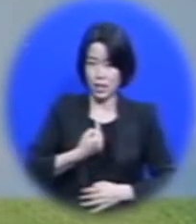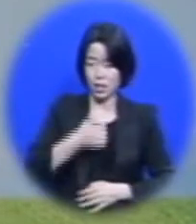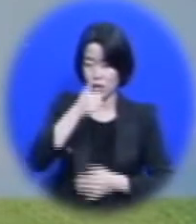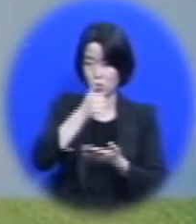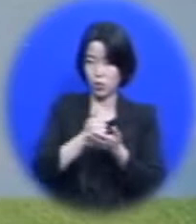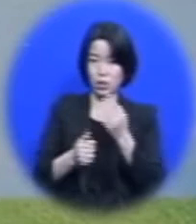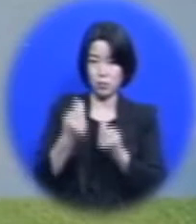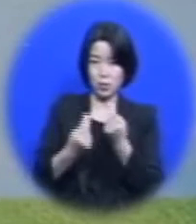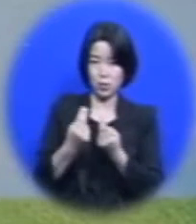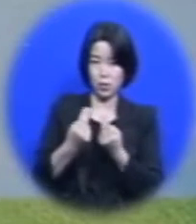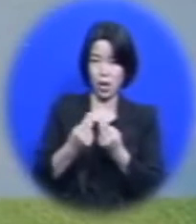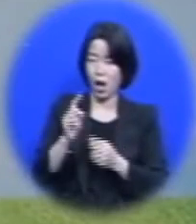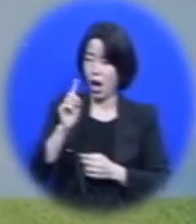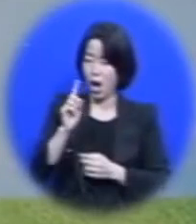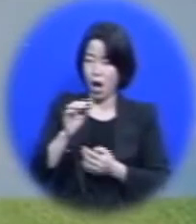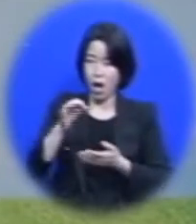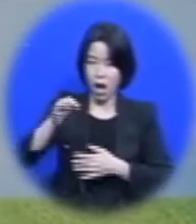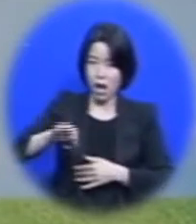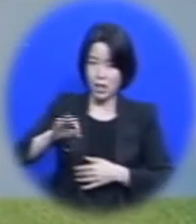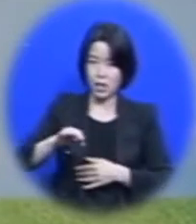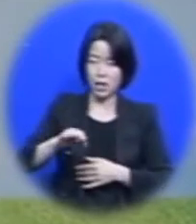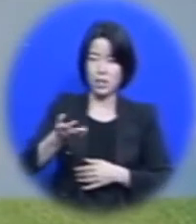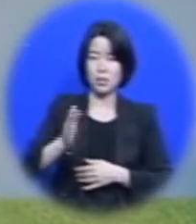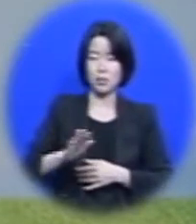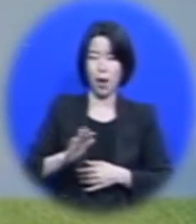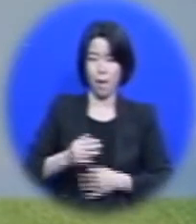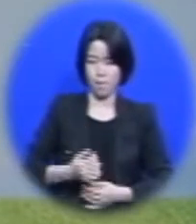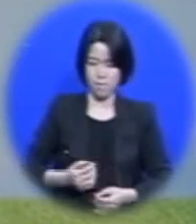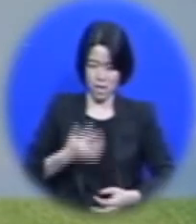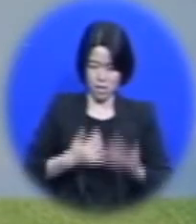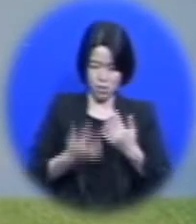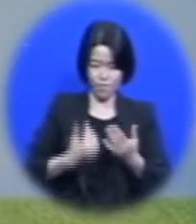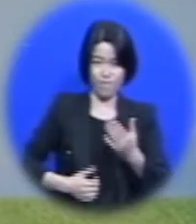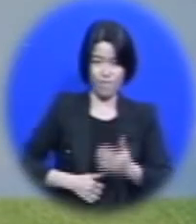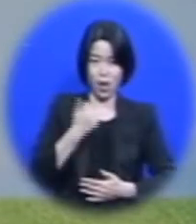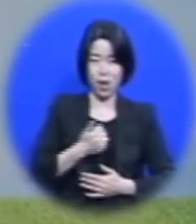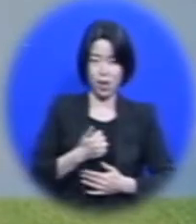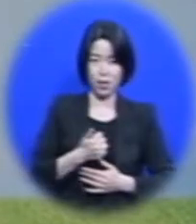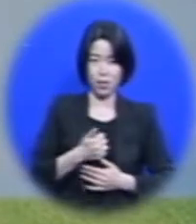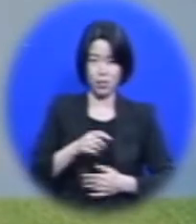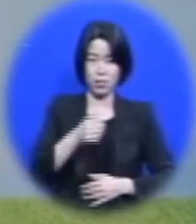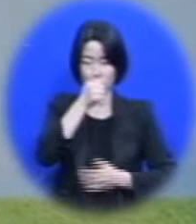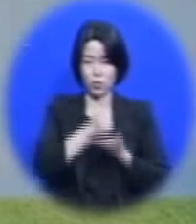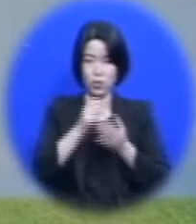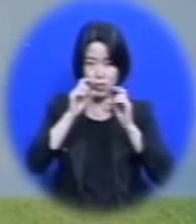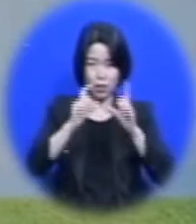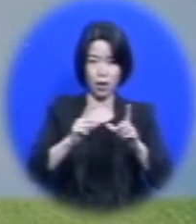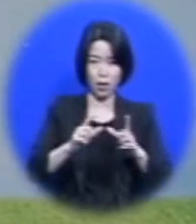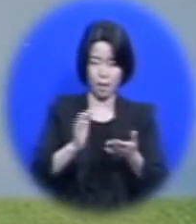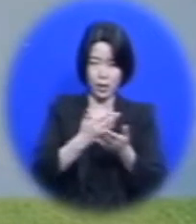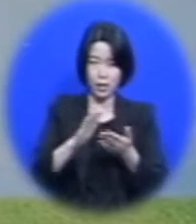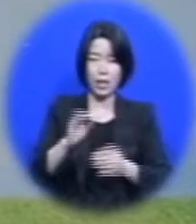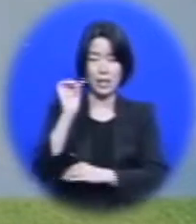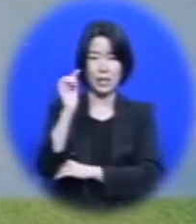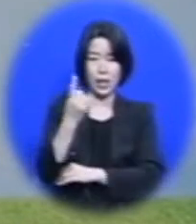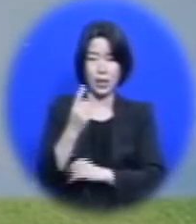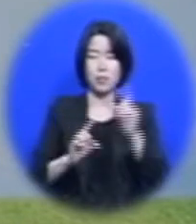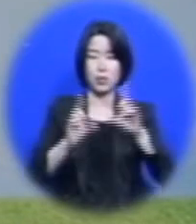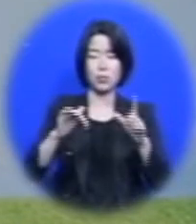아닌 죄를 지었는데도 그렇게 불같이 화를 내면서 정죄하고 판단하는 바로 다윗의 모습이